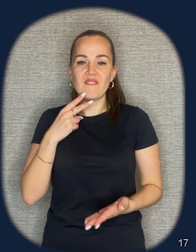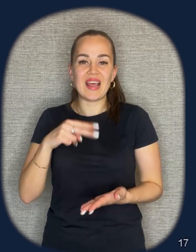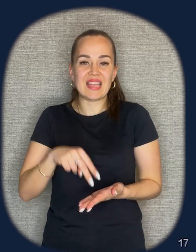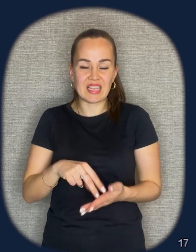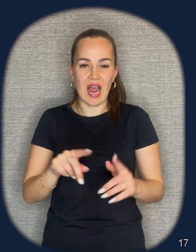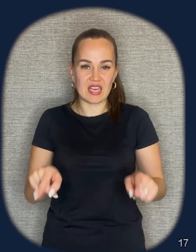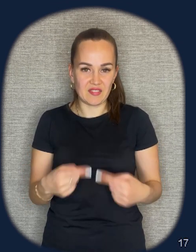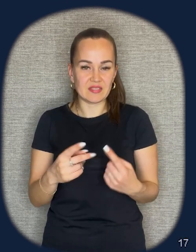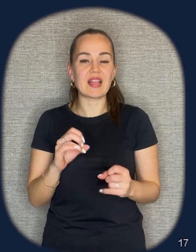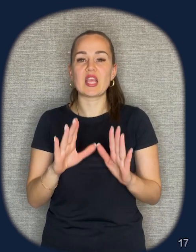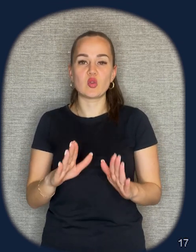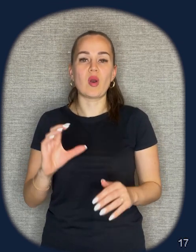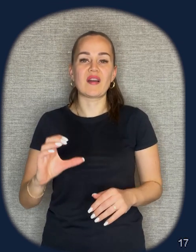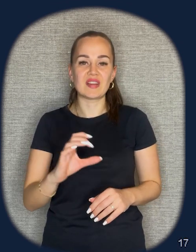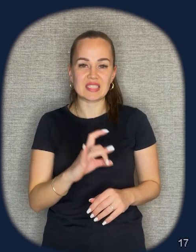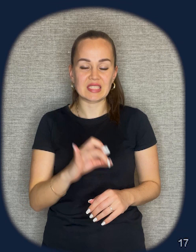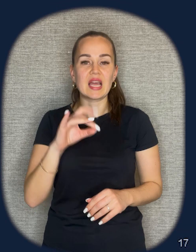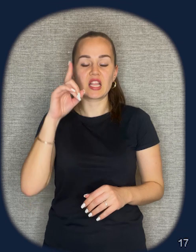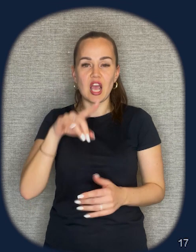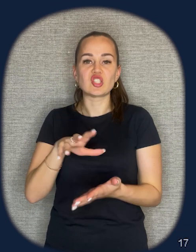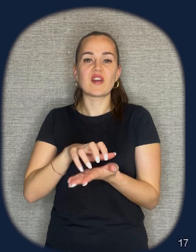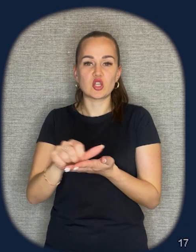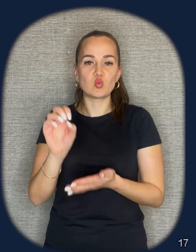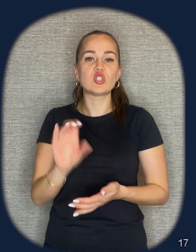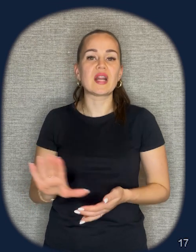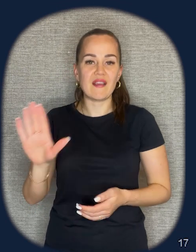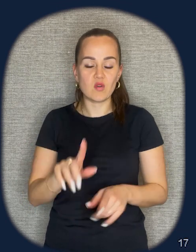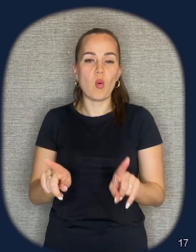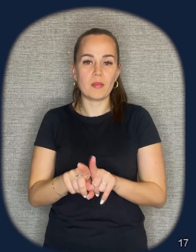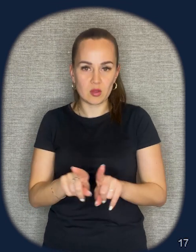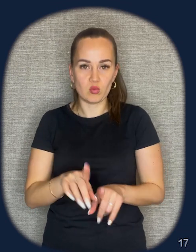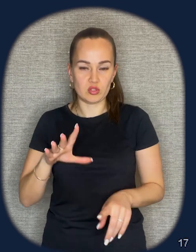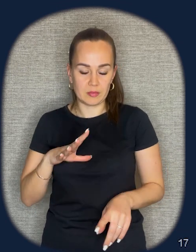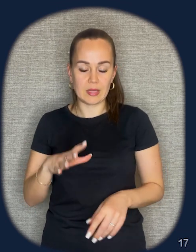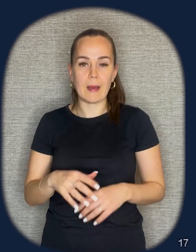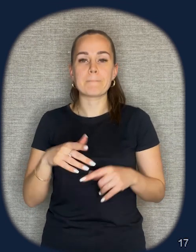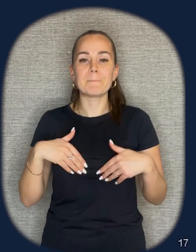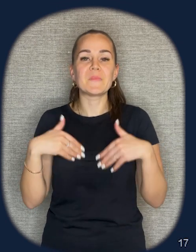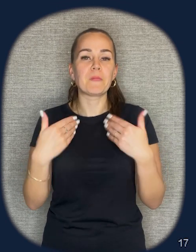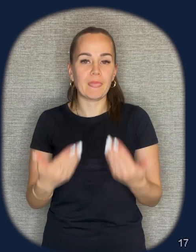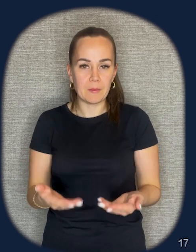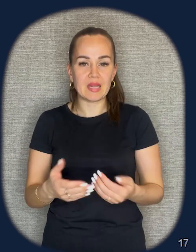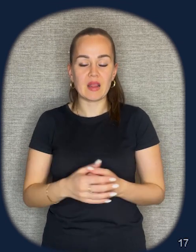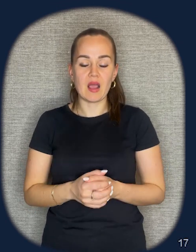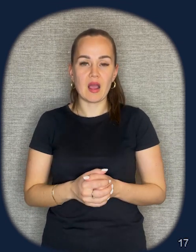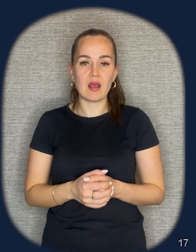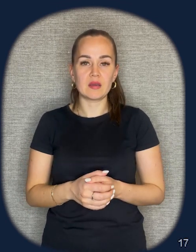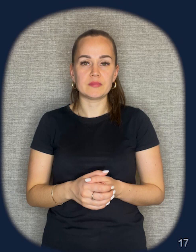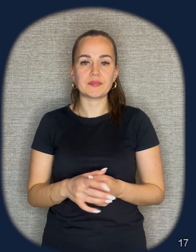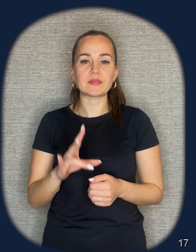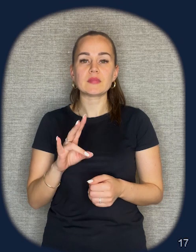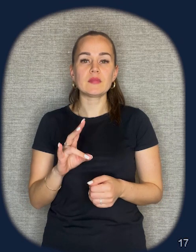современных комфортных городов ставилось и при восстановлении не только в Ленинграде и не только в Советском Союзе но и в